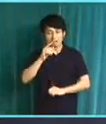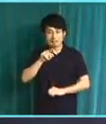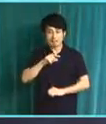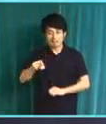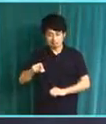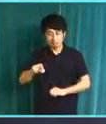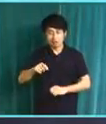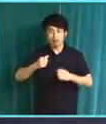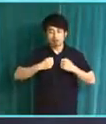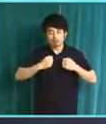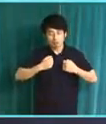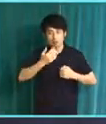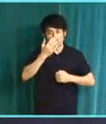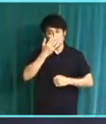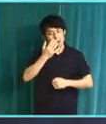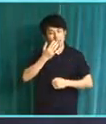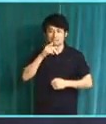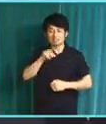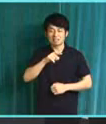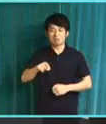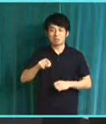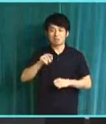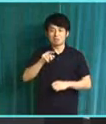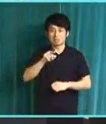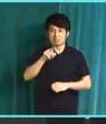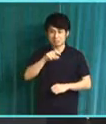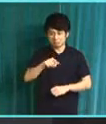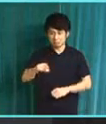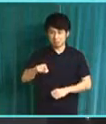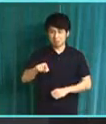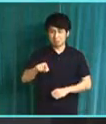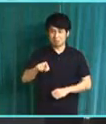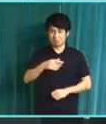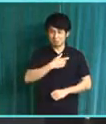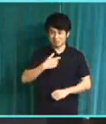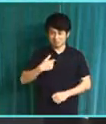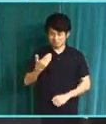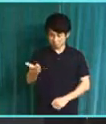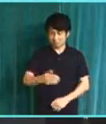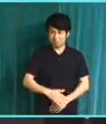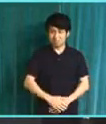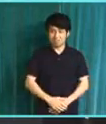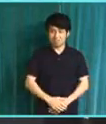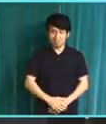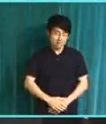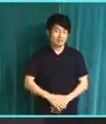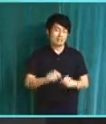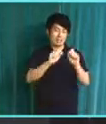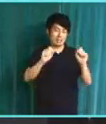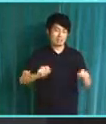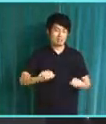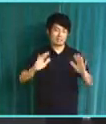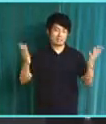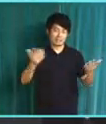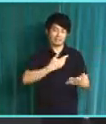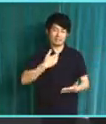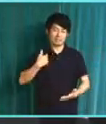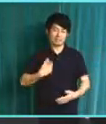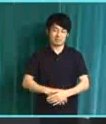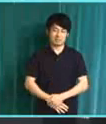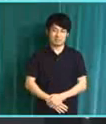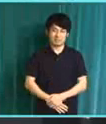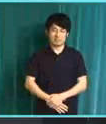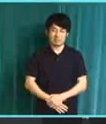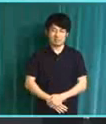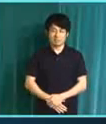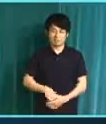なんだけどとか、あんまり運動も苦手なんだけどなんていう方もできるんですか。簡単に 全く問題ないです。 大丈夫で、全て